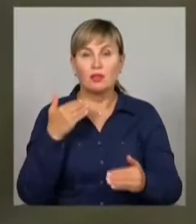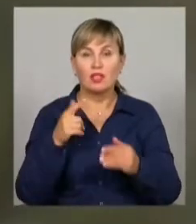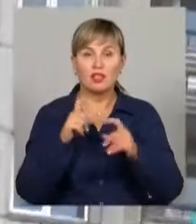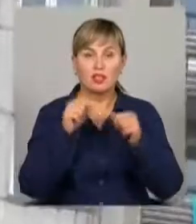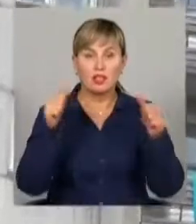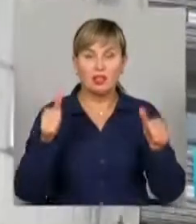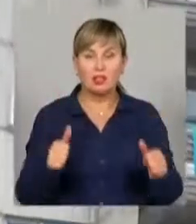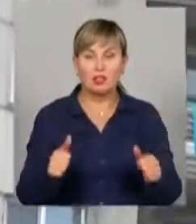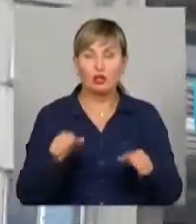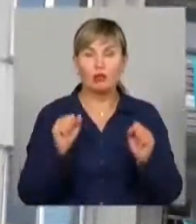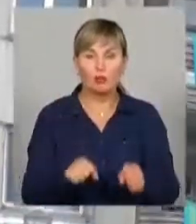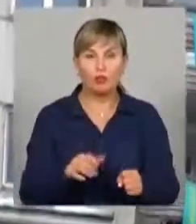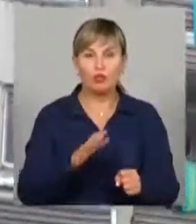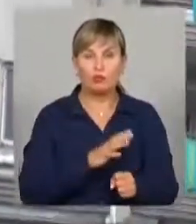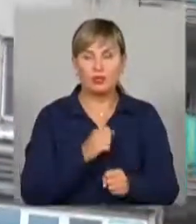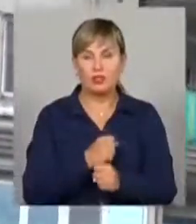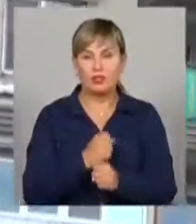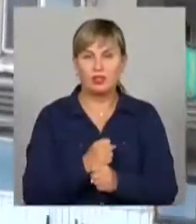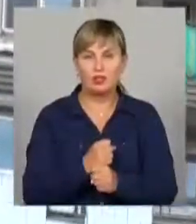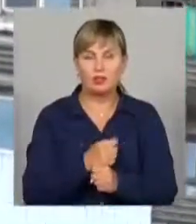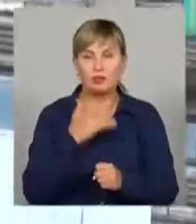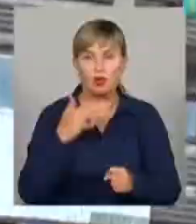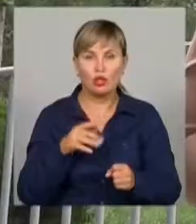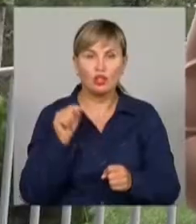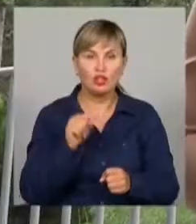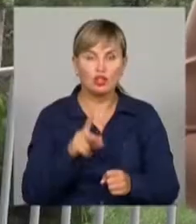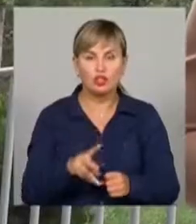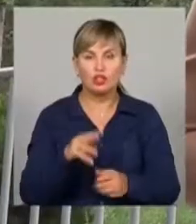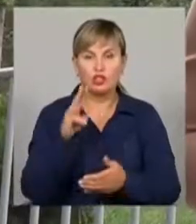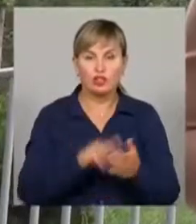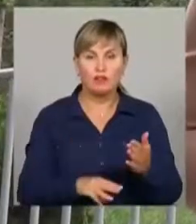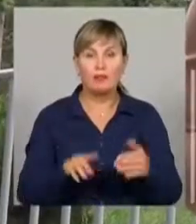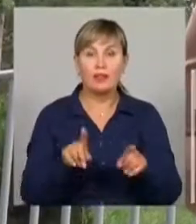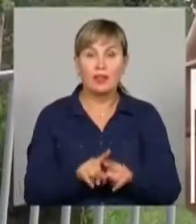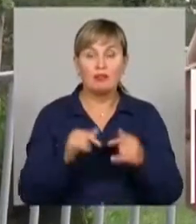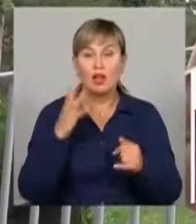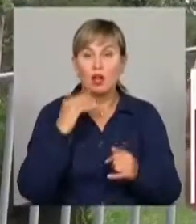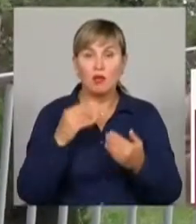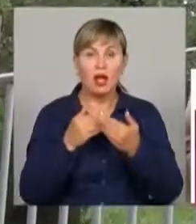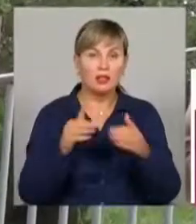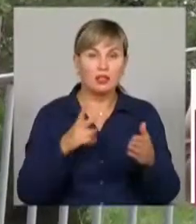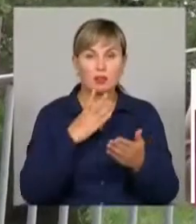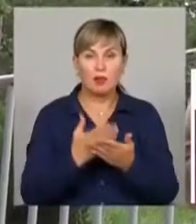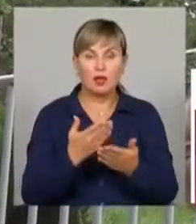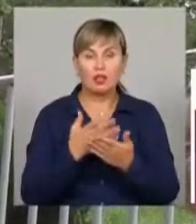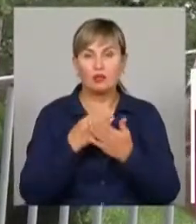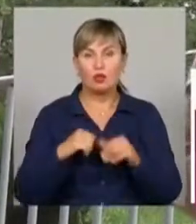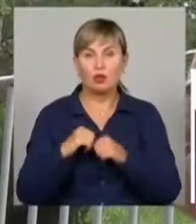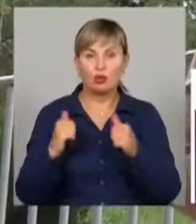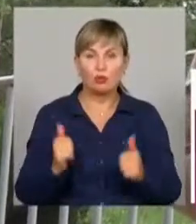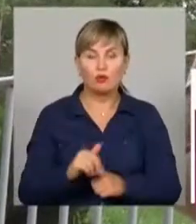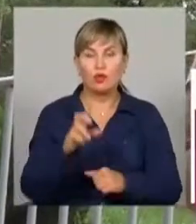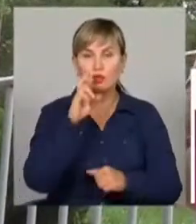развешивание госсимволики можно было схлопотать многотысячный штраф. Вот так сегодня алматинцы открыто демонстрируют свою любовь к